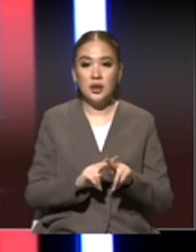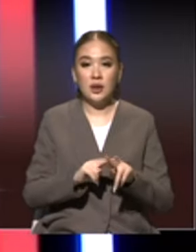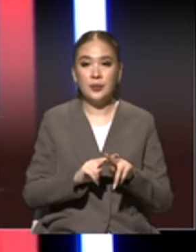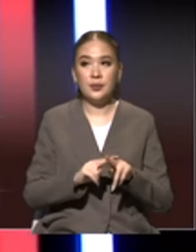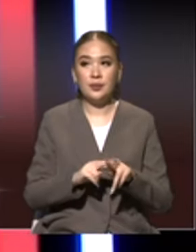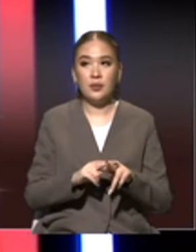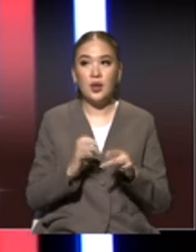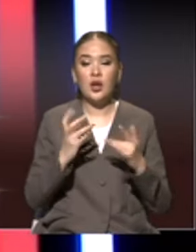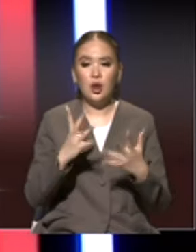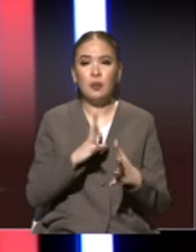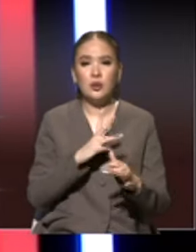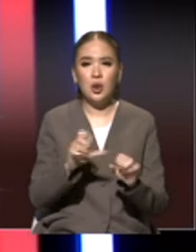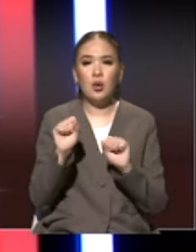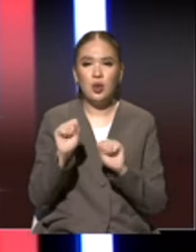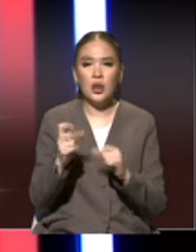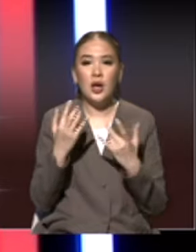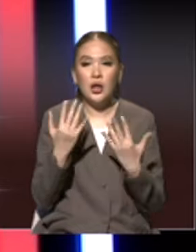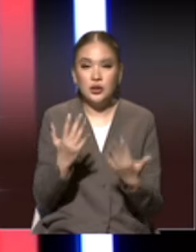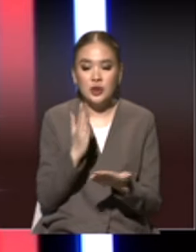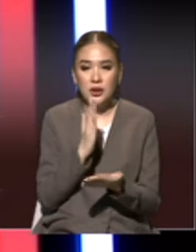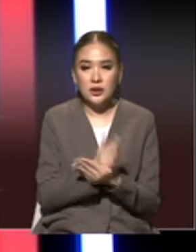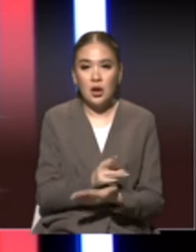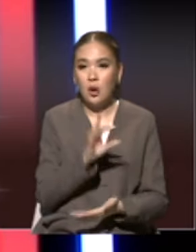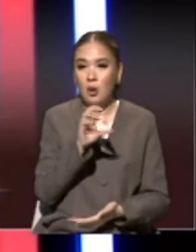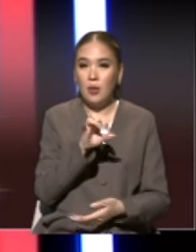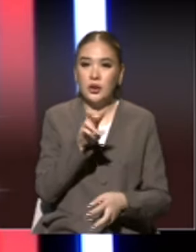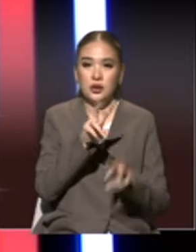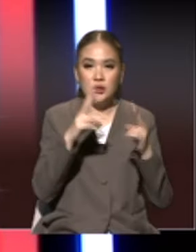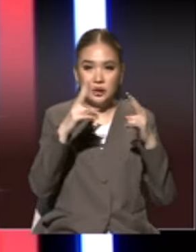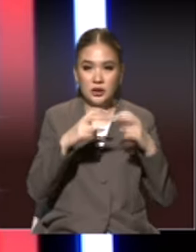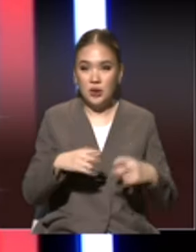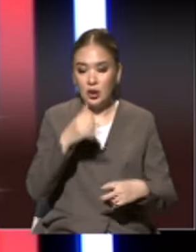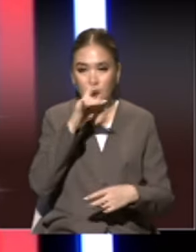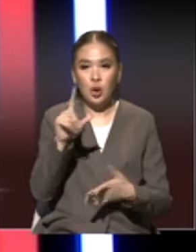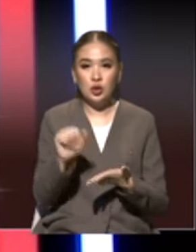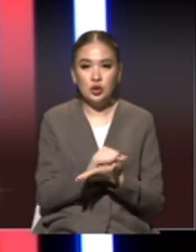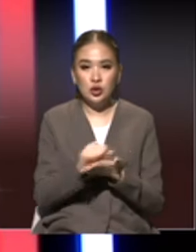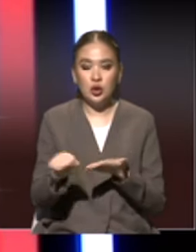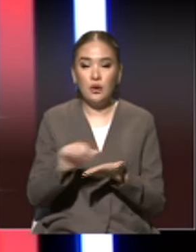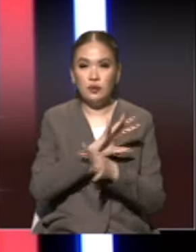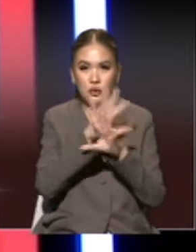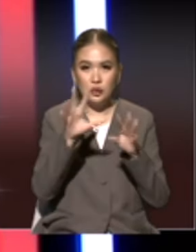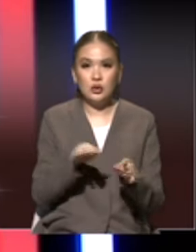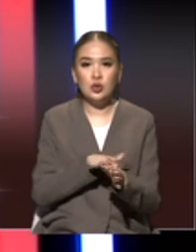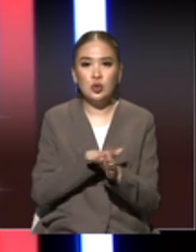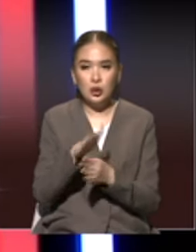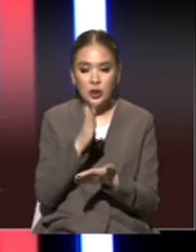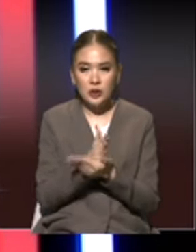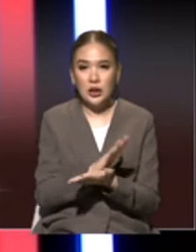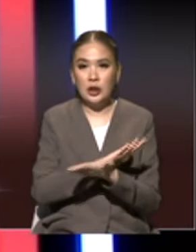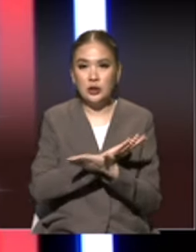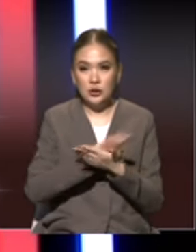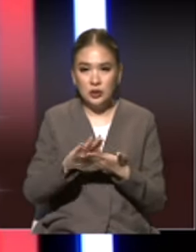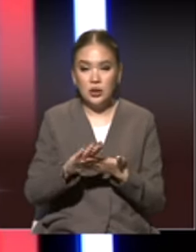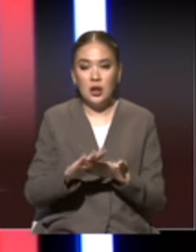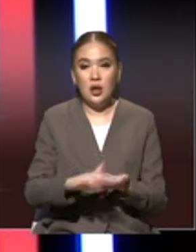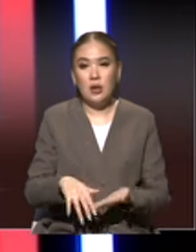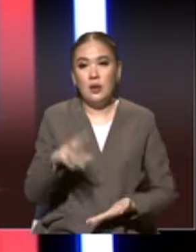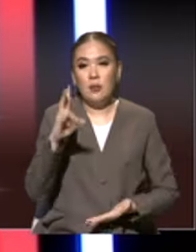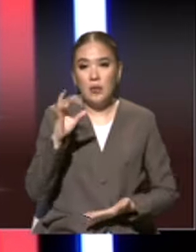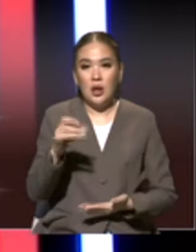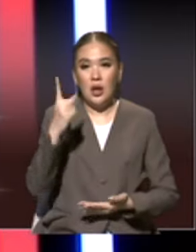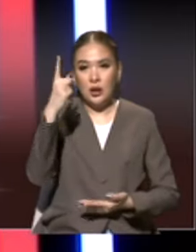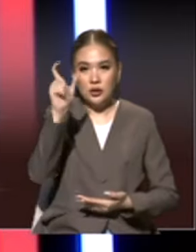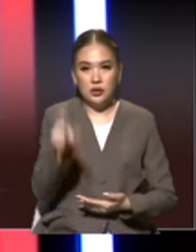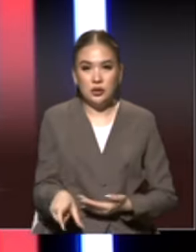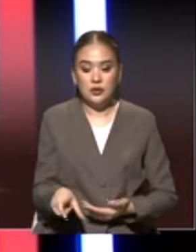осындай тәуекелдерден қаншалықты қорғалған? Былай қарасаңыз, жаңағы компанияларға тексеру жүргізе алмайсыз, өйткені құжатының барлығы түгел. Бәрі тап-таза. Бірақ ар жағында бір адам